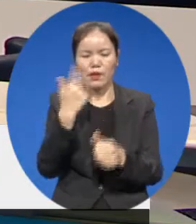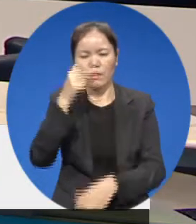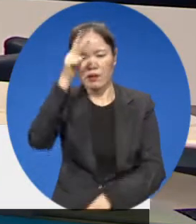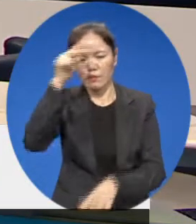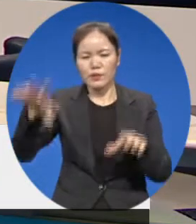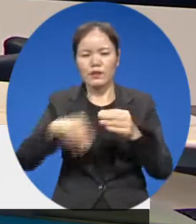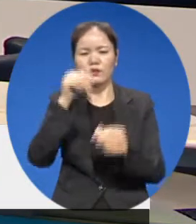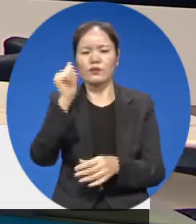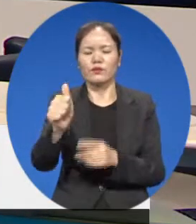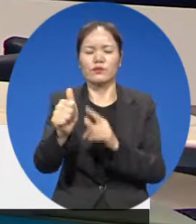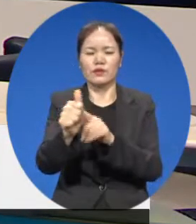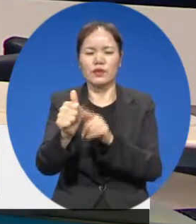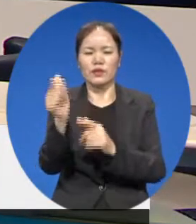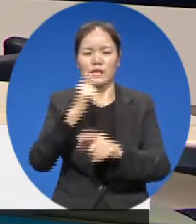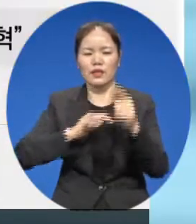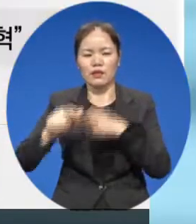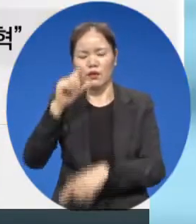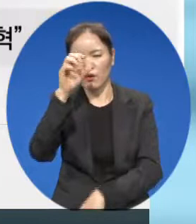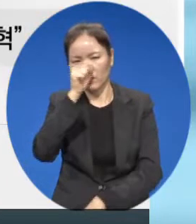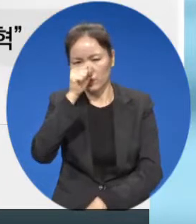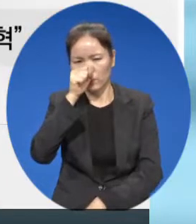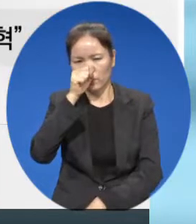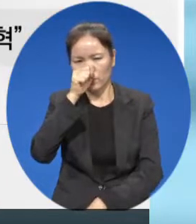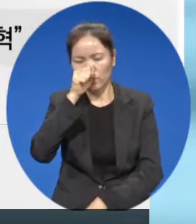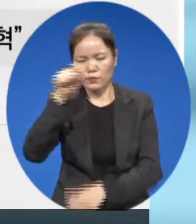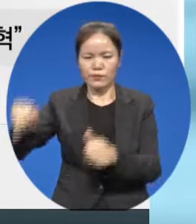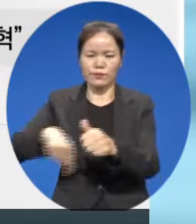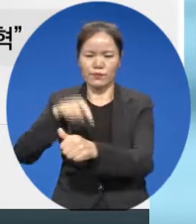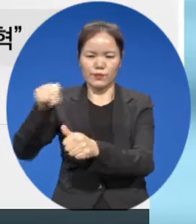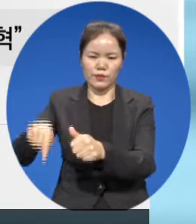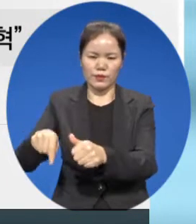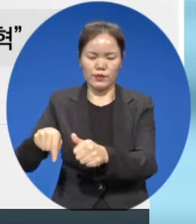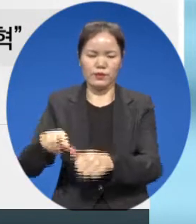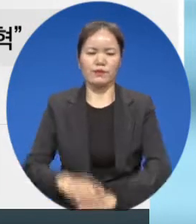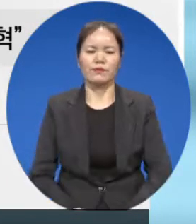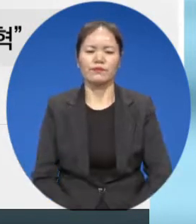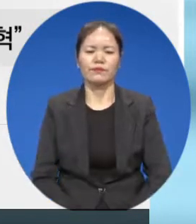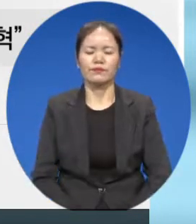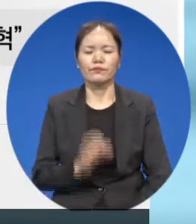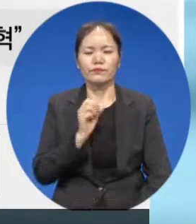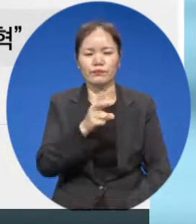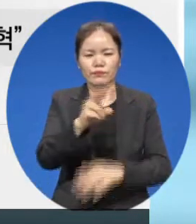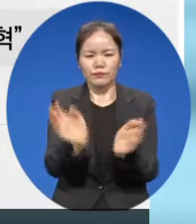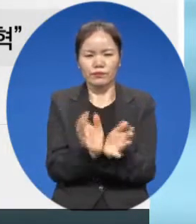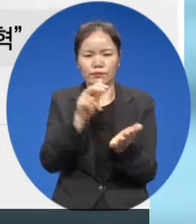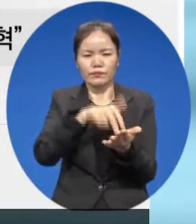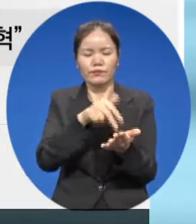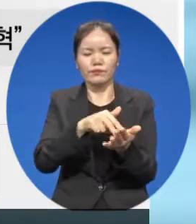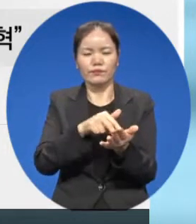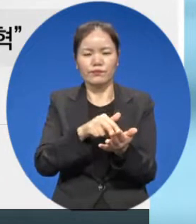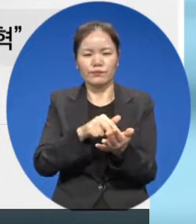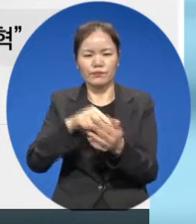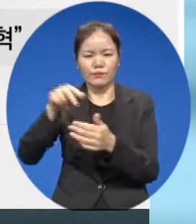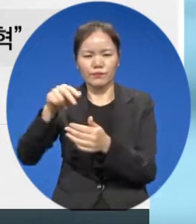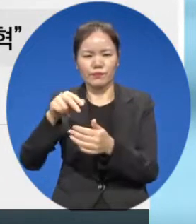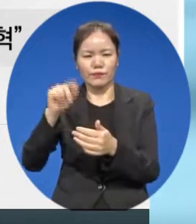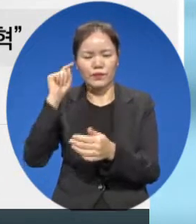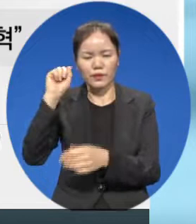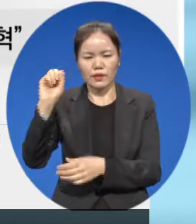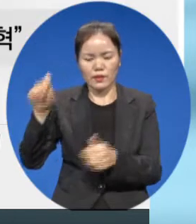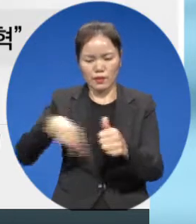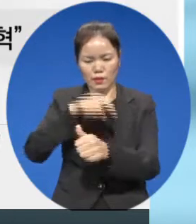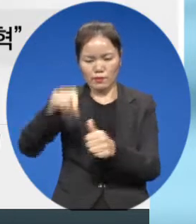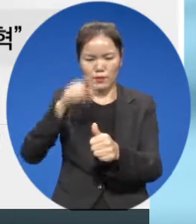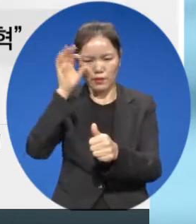총장이 유리한 어떤 여론 적 지영 갖고 있어요 이런 상황에서 이제 앗 여당 입장에서 상당히 좀 열어 온 여러 가지로 취를 봐야 되는 거